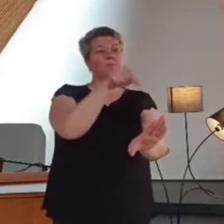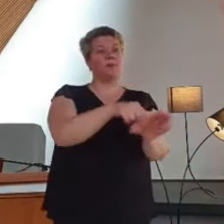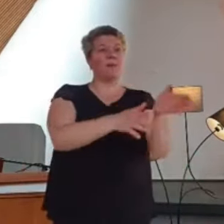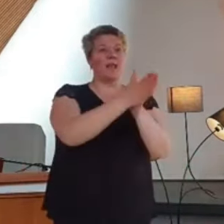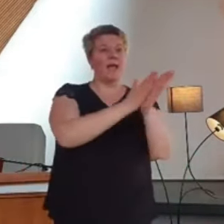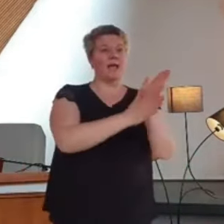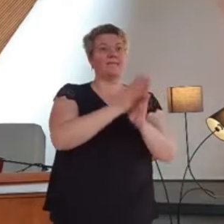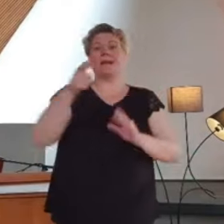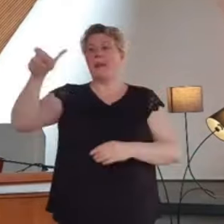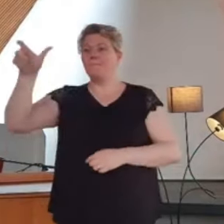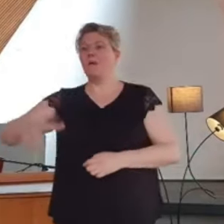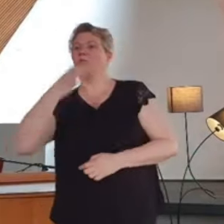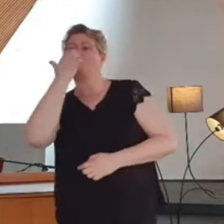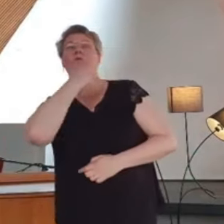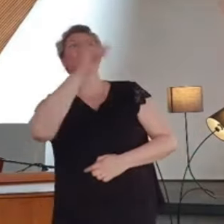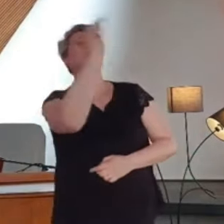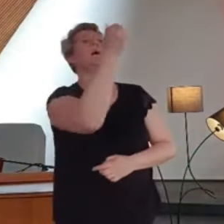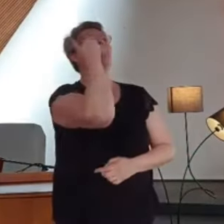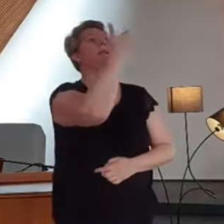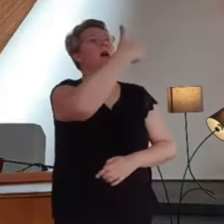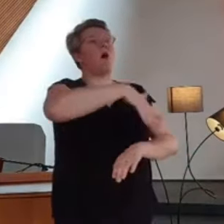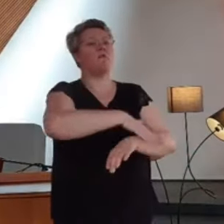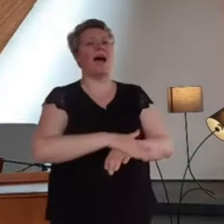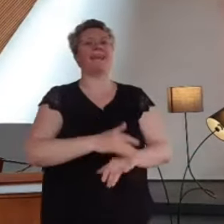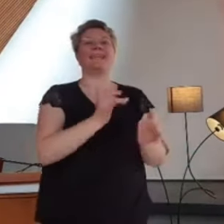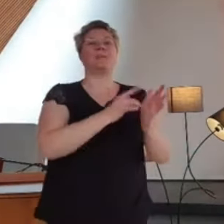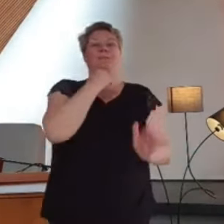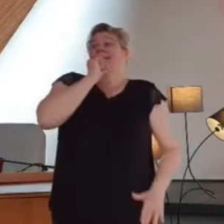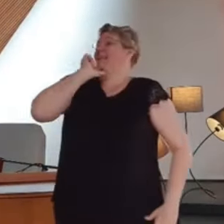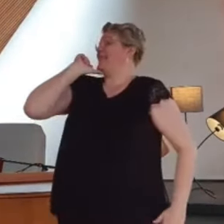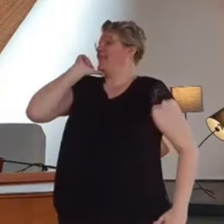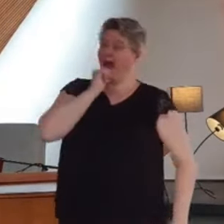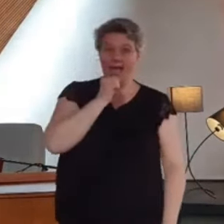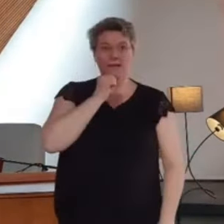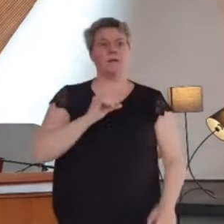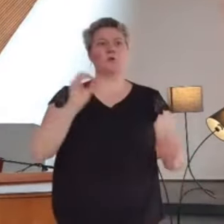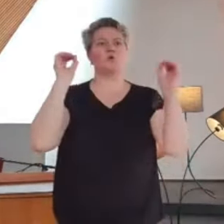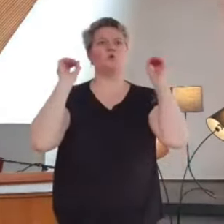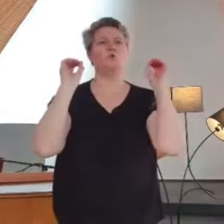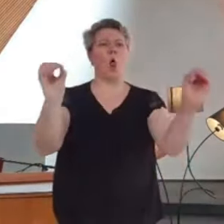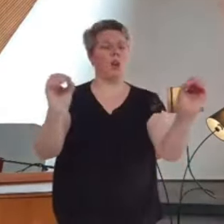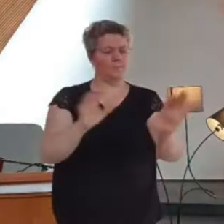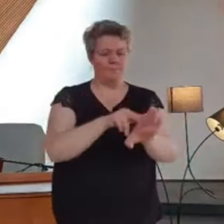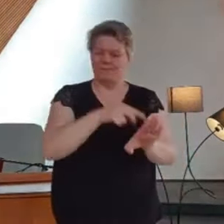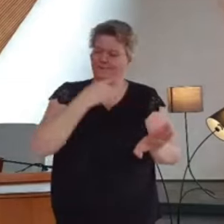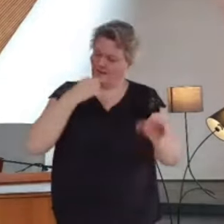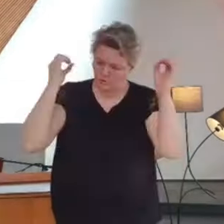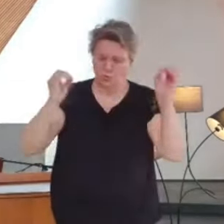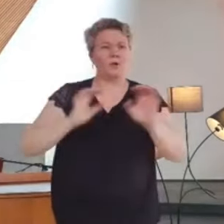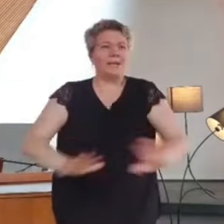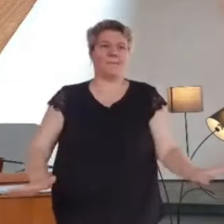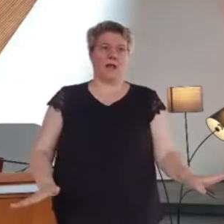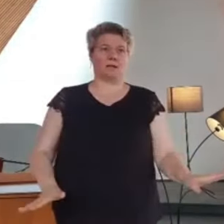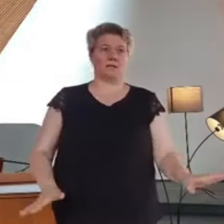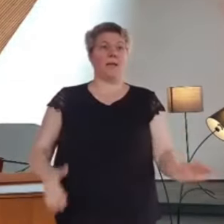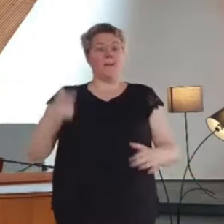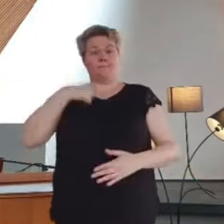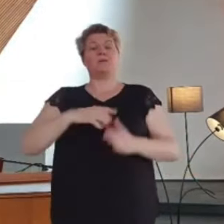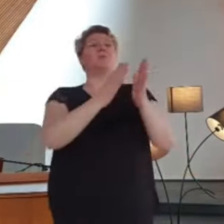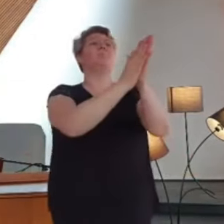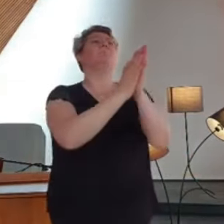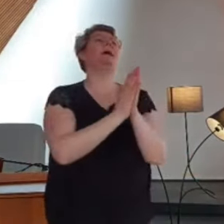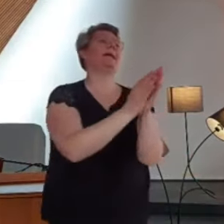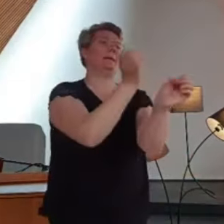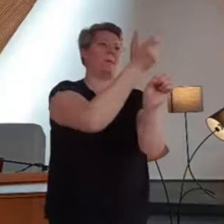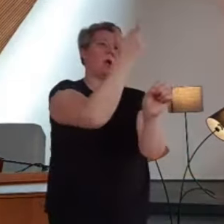nach Heilung verweigert. Wenn Menschen Jesus bitten, mach mich gesund, dann tut er es. Und es gibt